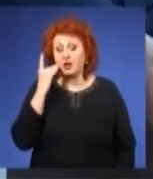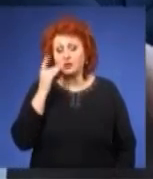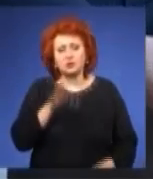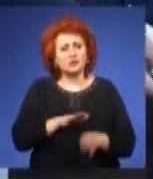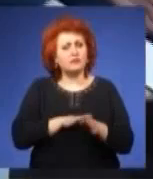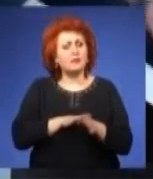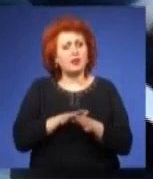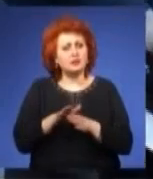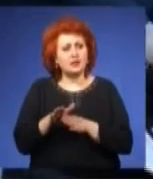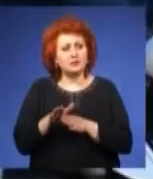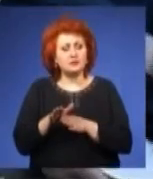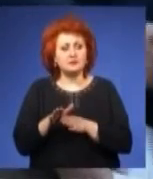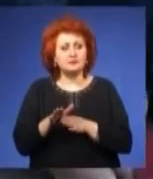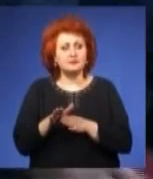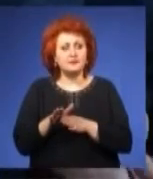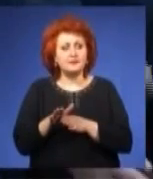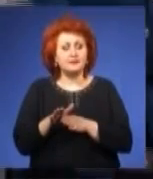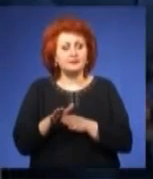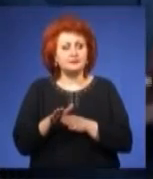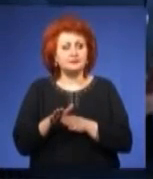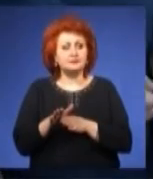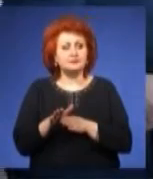Ну и, как принято, обменяемся